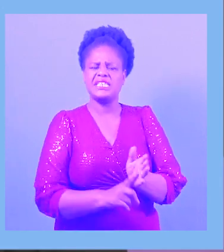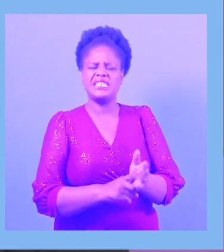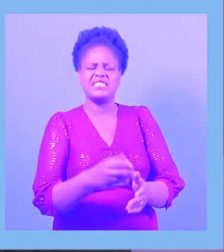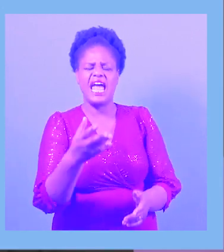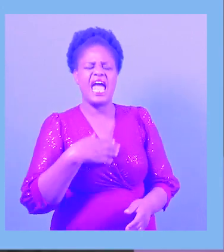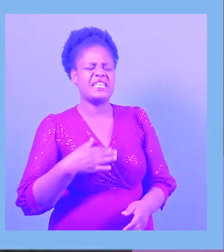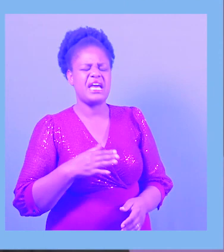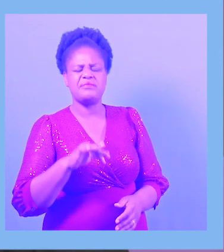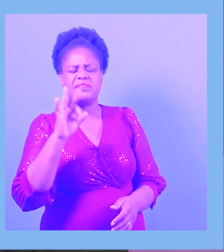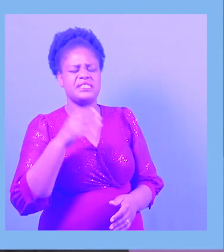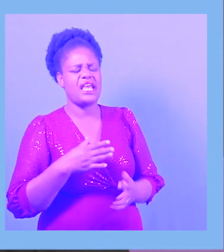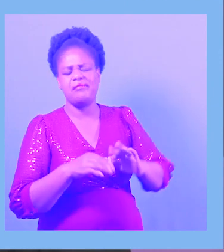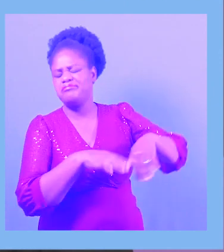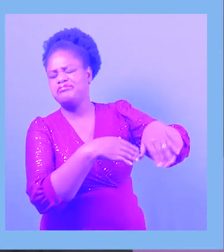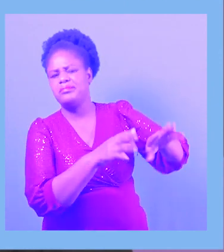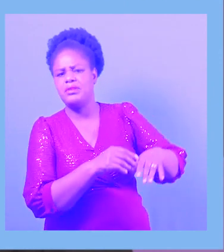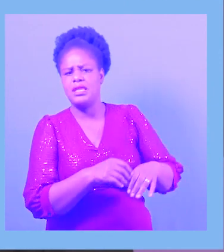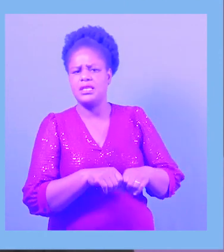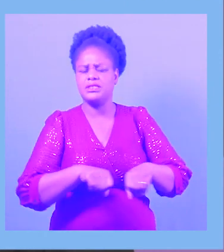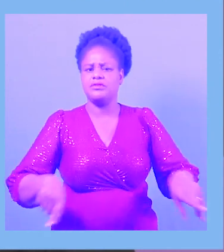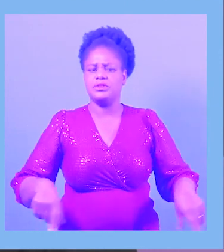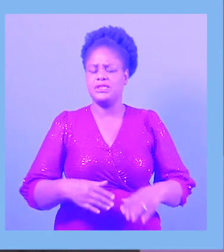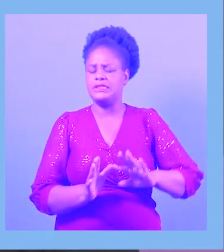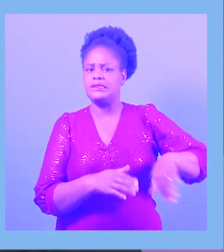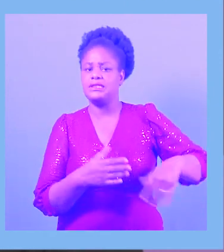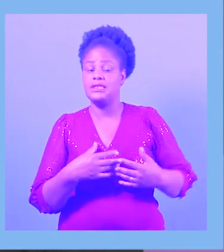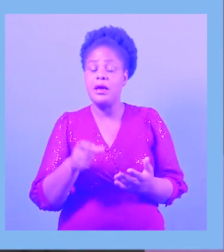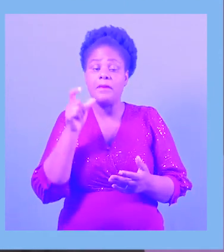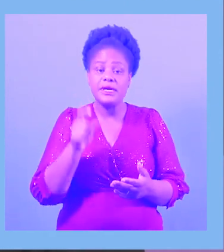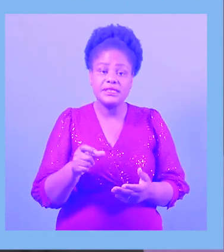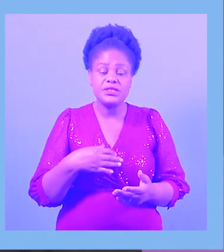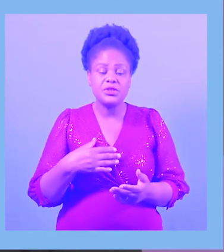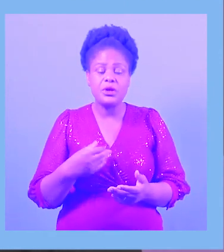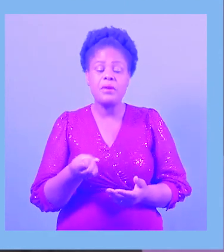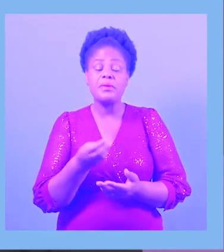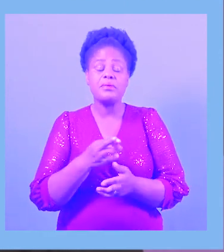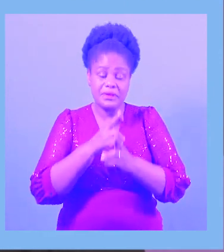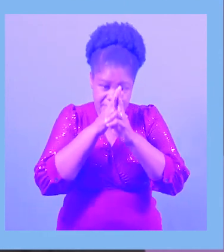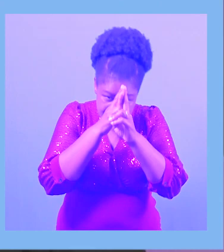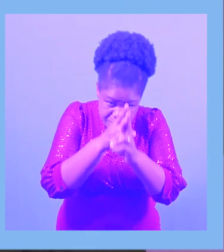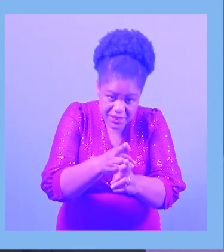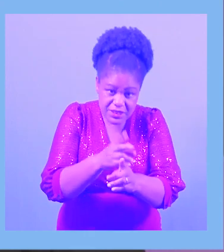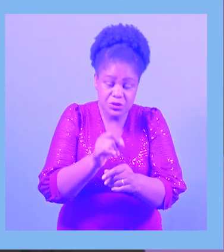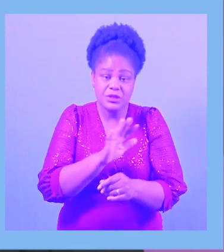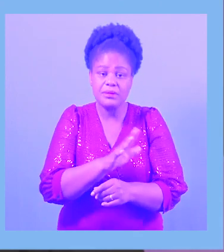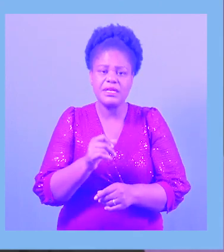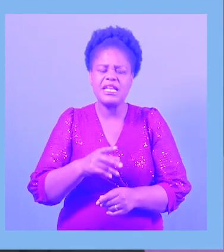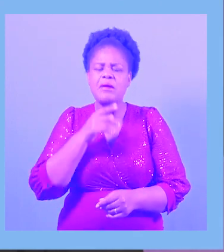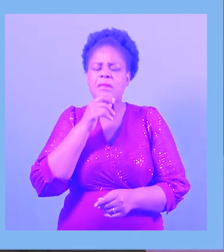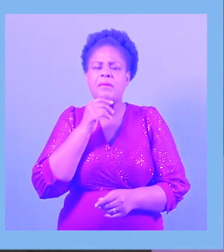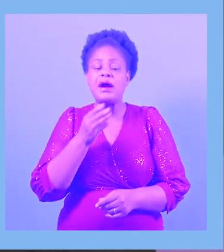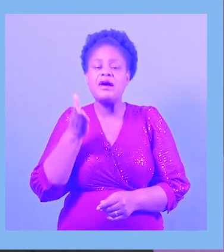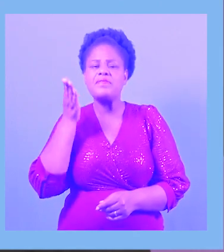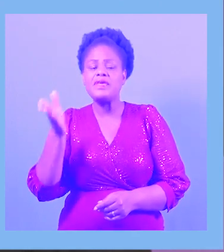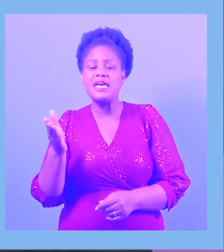chiremera, ndozvinenge chinzi siyai ndewangu ende unenge wakudanana naye. Patiri kuti vanhu vari kudyirwa chiremerera, tinana baba vanonyadzisa, tinana mai